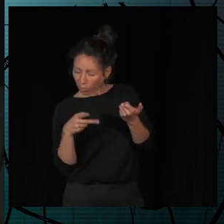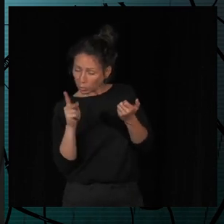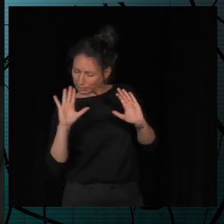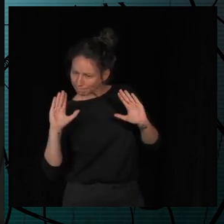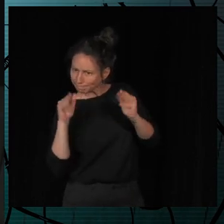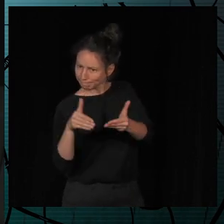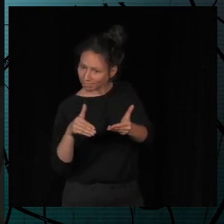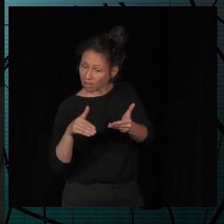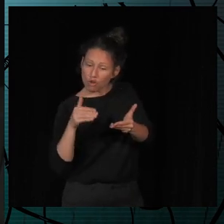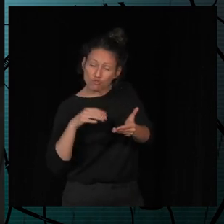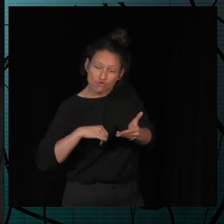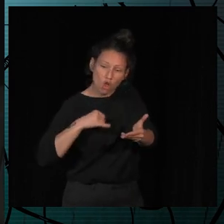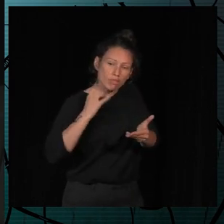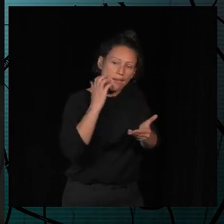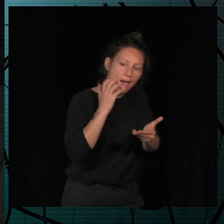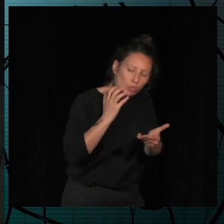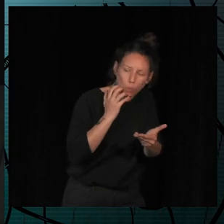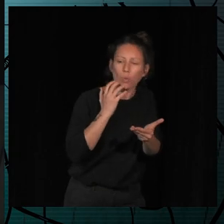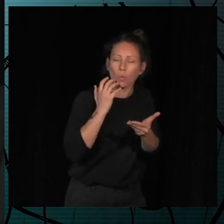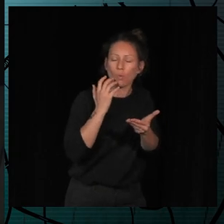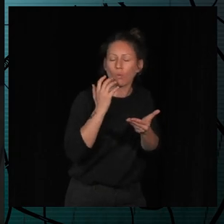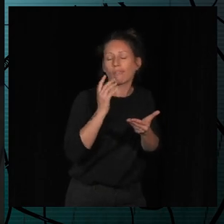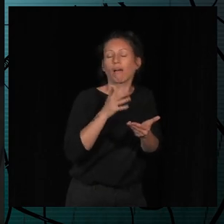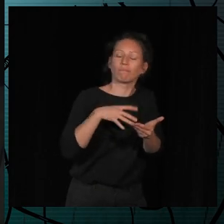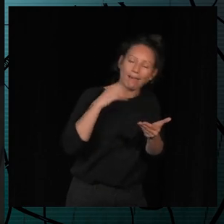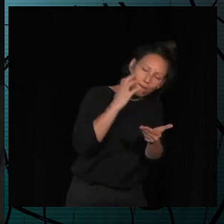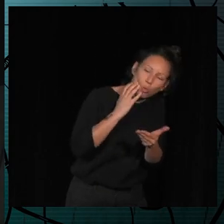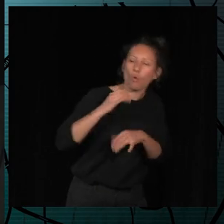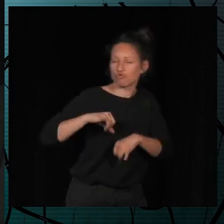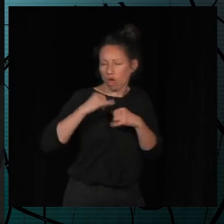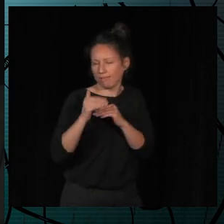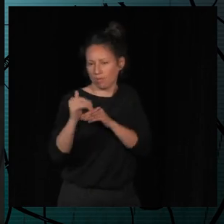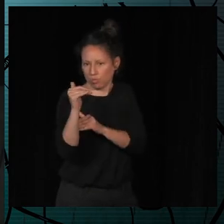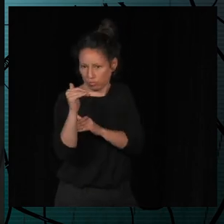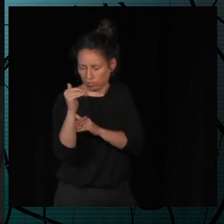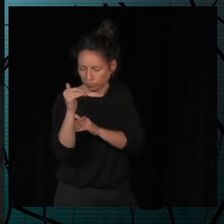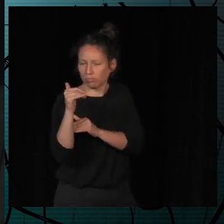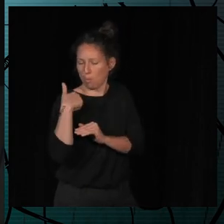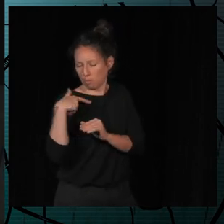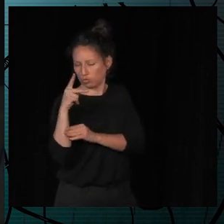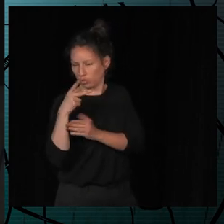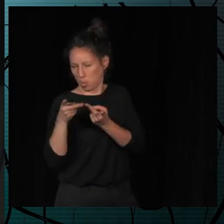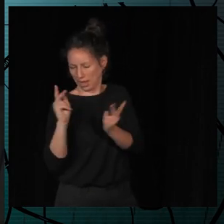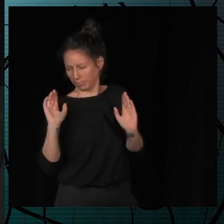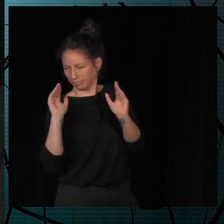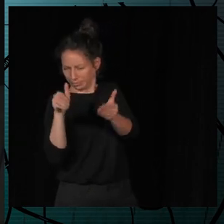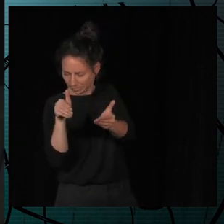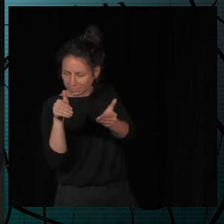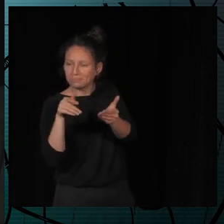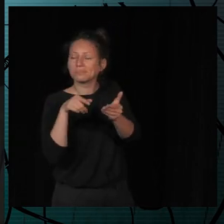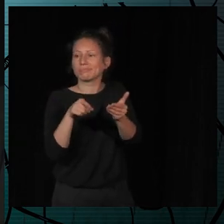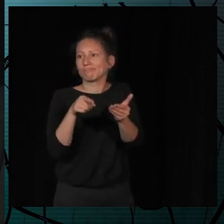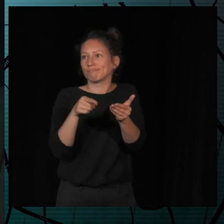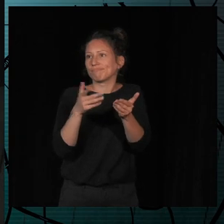euh et alors déjà quand on parle de jeux vidéo la première question question c'est c'est quoi c'est c'est alors et on